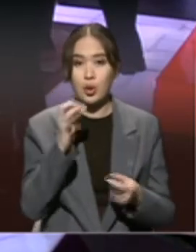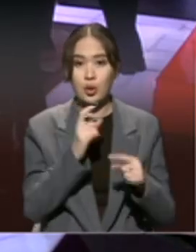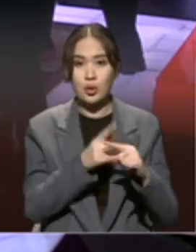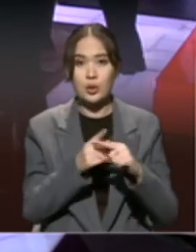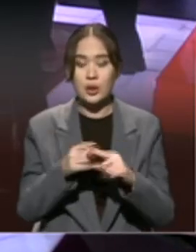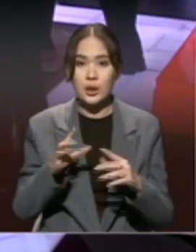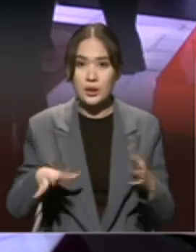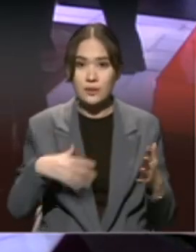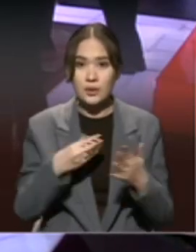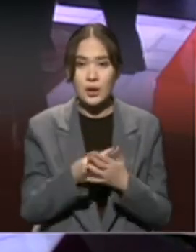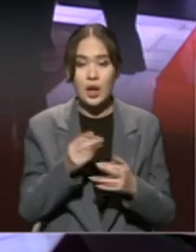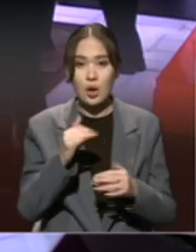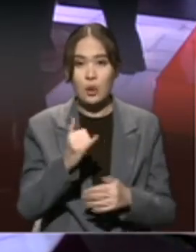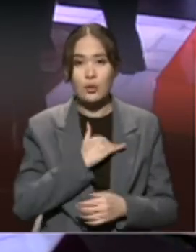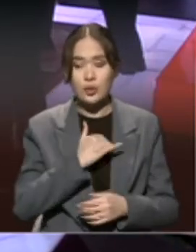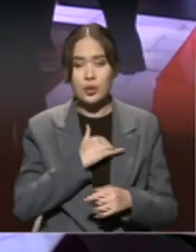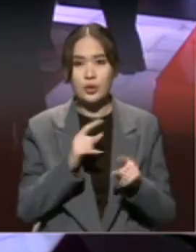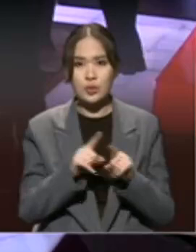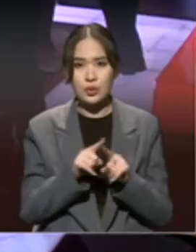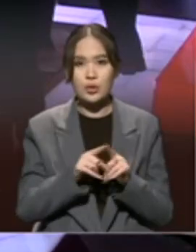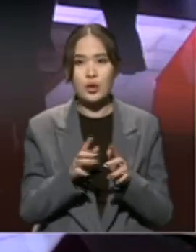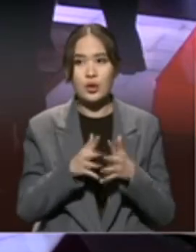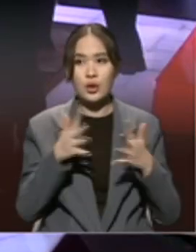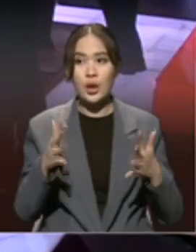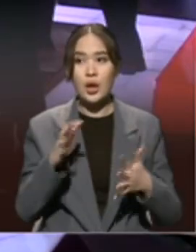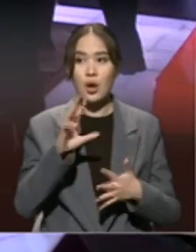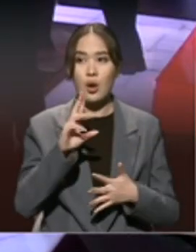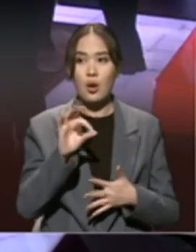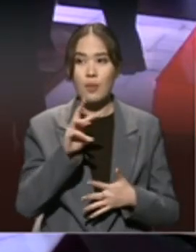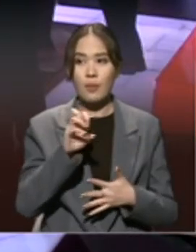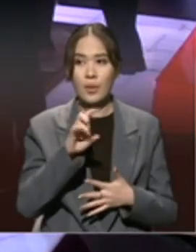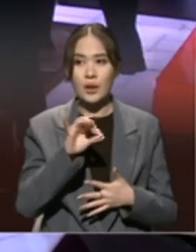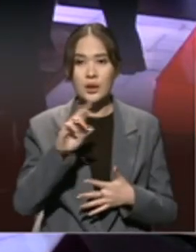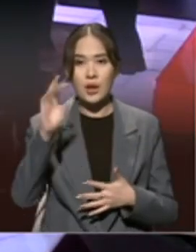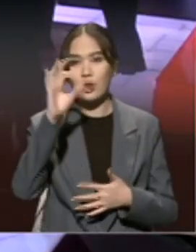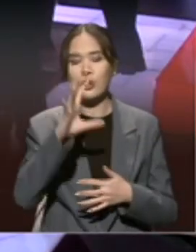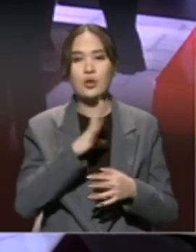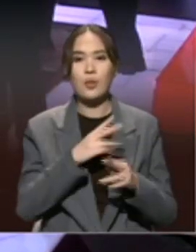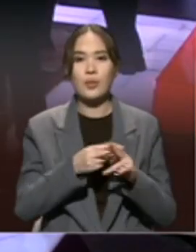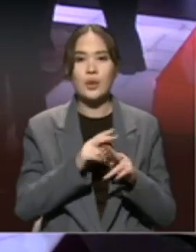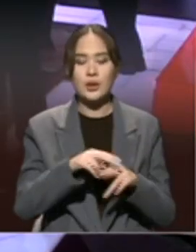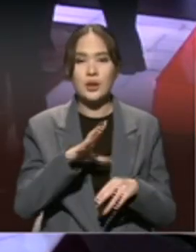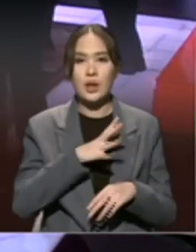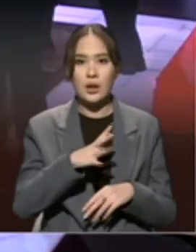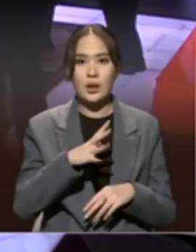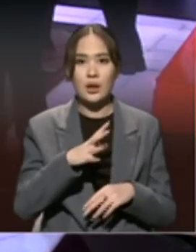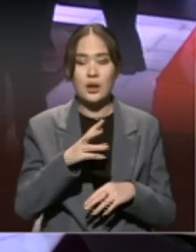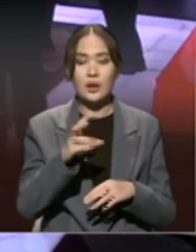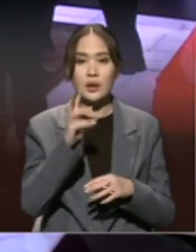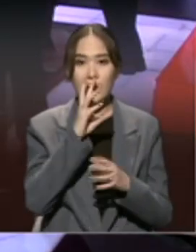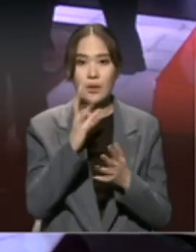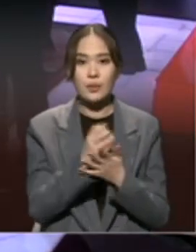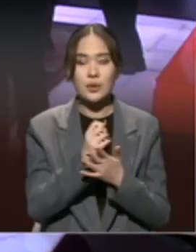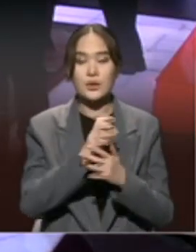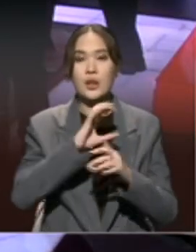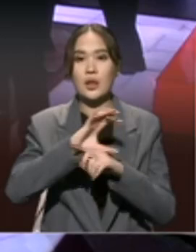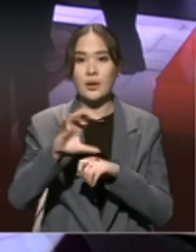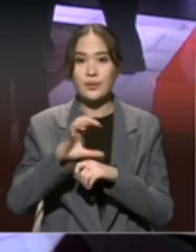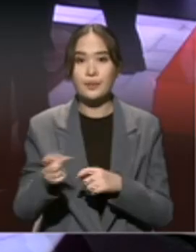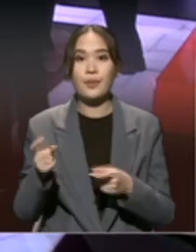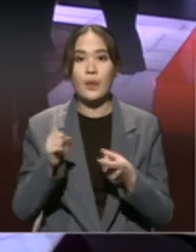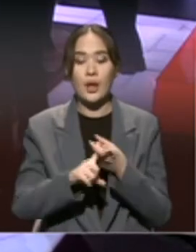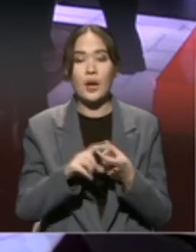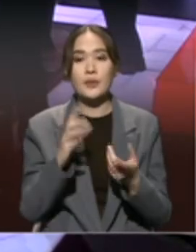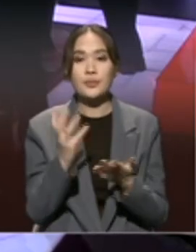инвестиция. Сонда біздегі іргелі компаниялар инвестиция салуға құлықсыз. Өйткені олар табысты сыртқа, экспортқа шығару арқылы тауып отыр